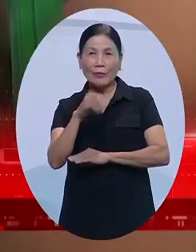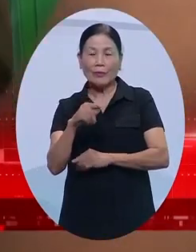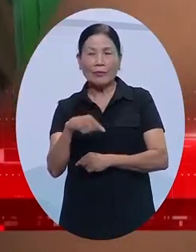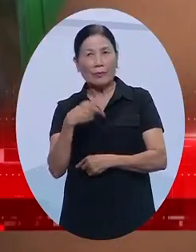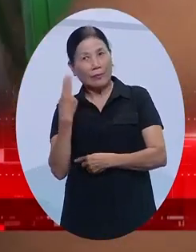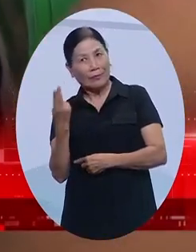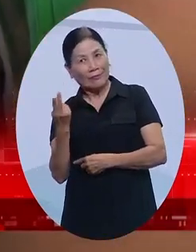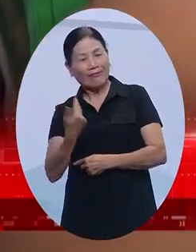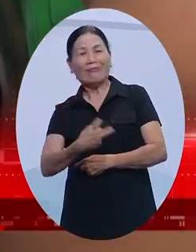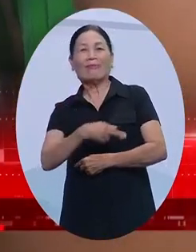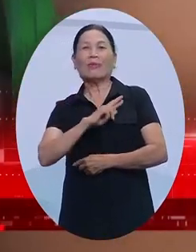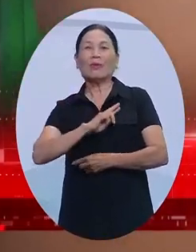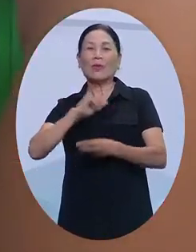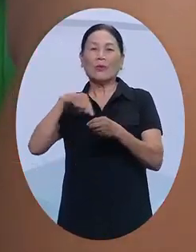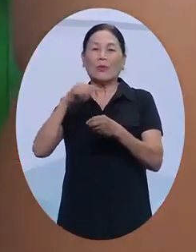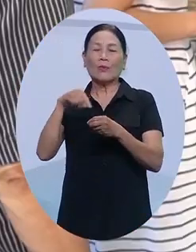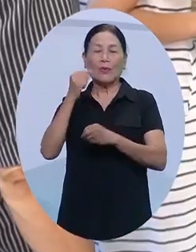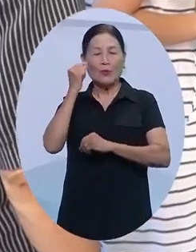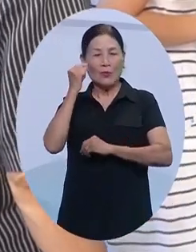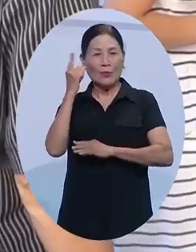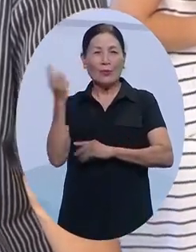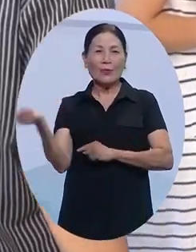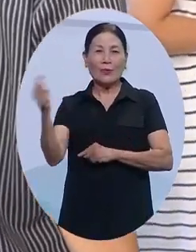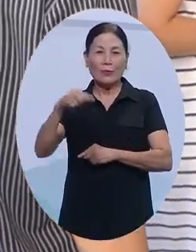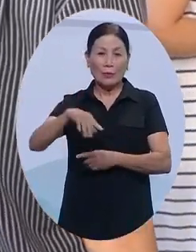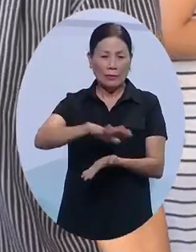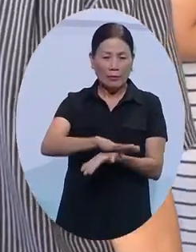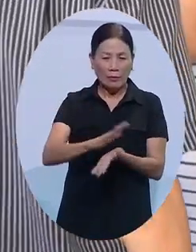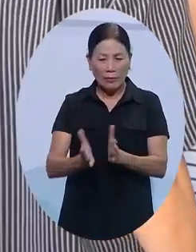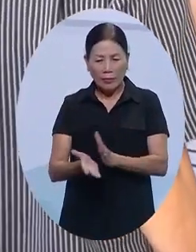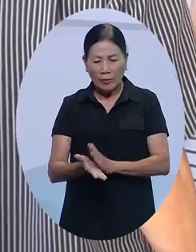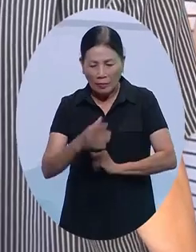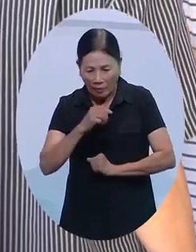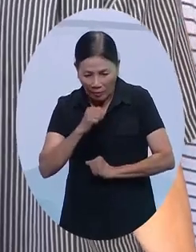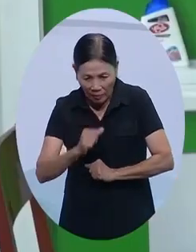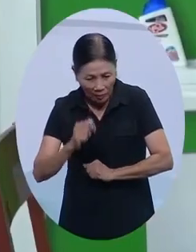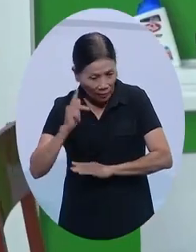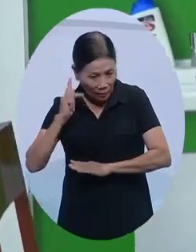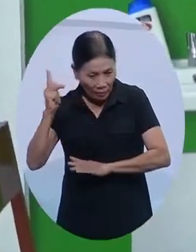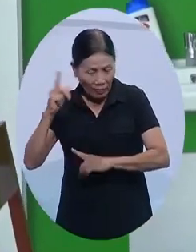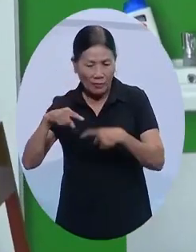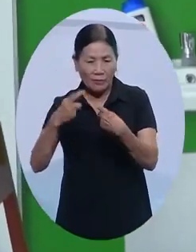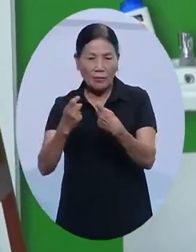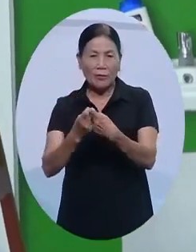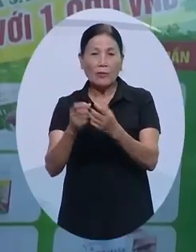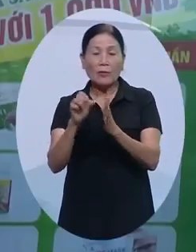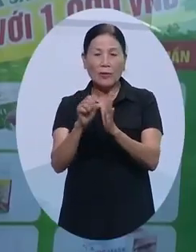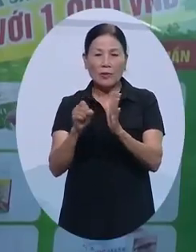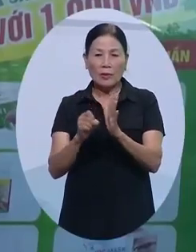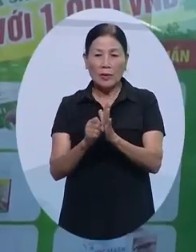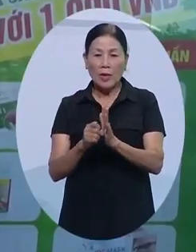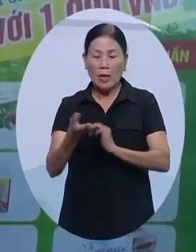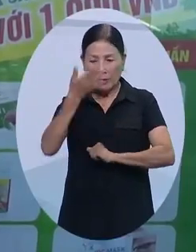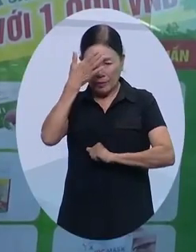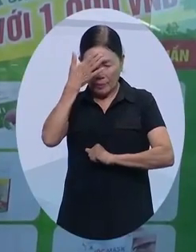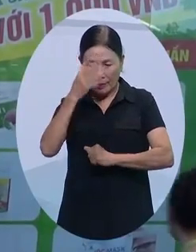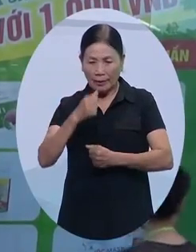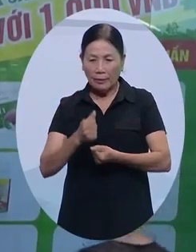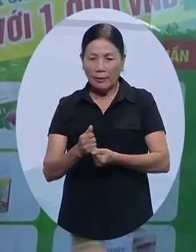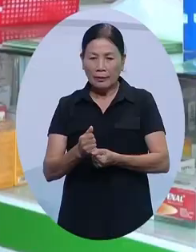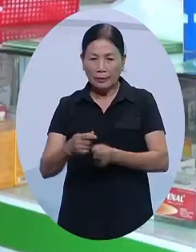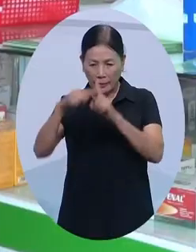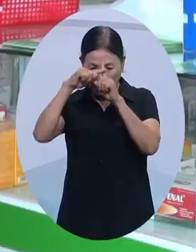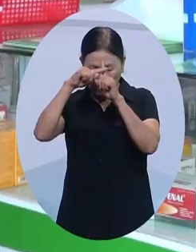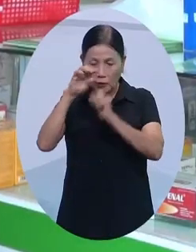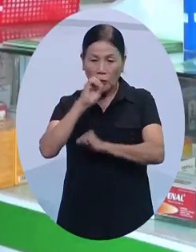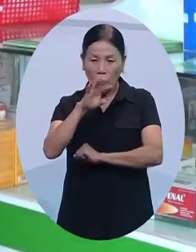phê. Tại đây, với khách hàng là trẻ em mồ côi, người già có hoàn cảnh khó khăn, gia đình chính sách, khi mắc các bệnh thông thường sẽ được dược sĩ chuyên